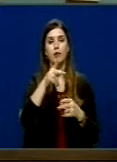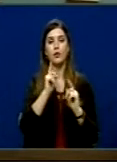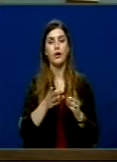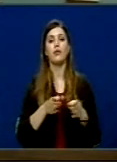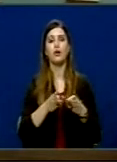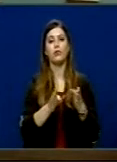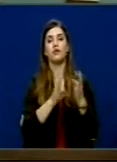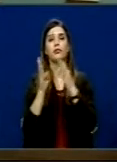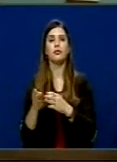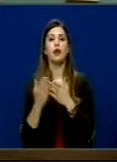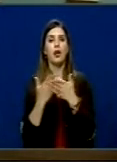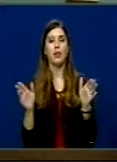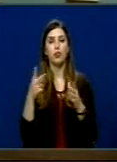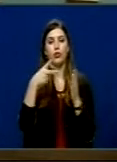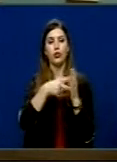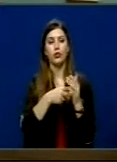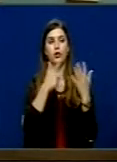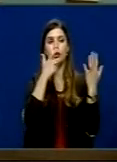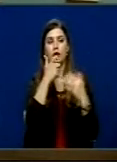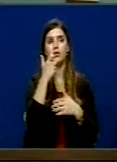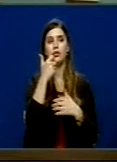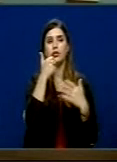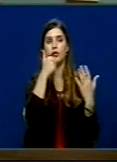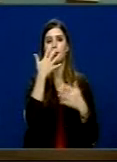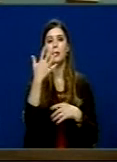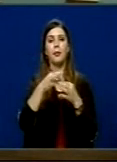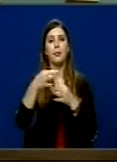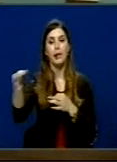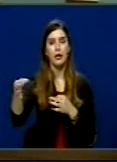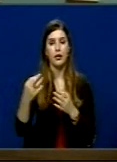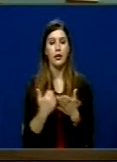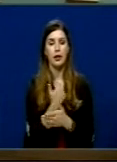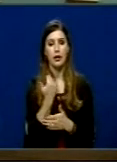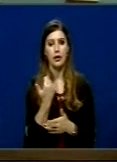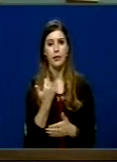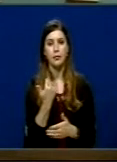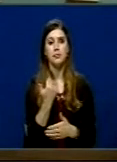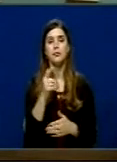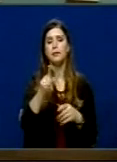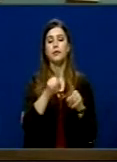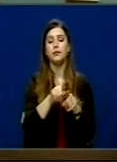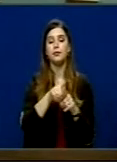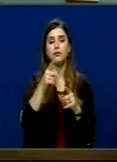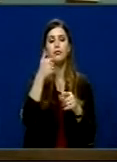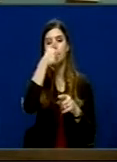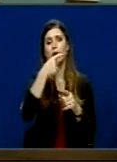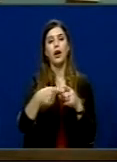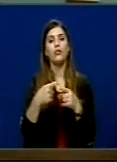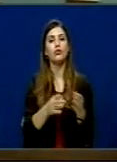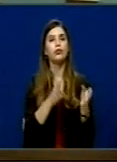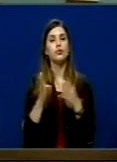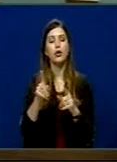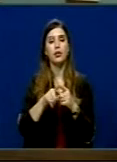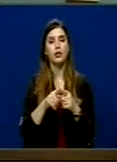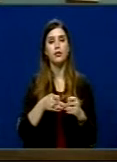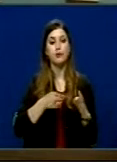të rrugës segmentin gjatësi prej 2750 metra në llotin 3. Ndër arsyet për devijim kanë qenë